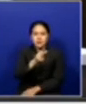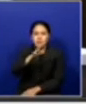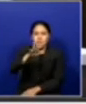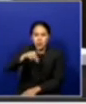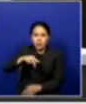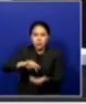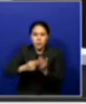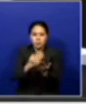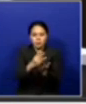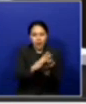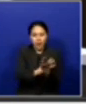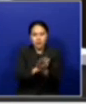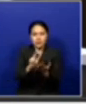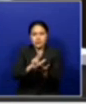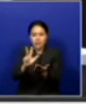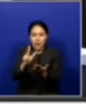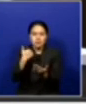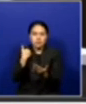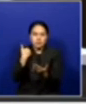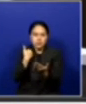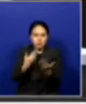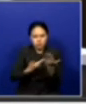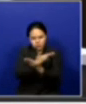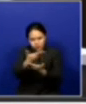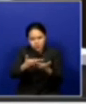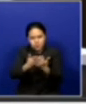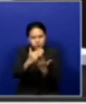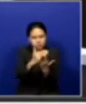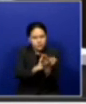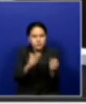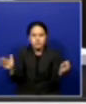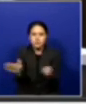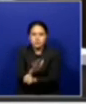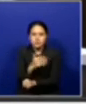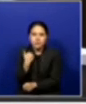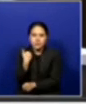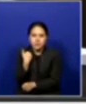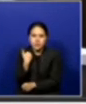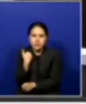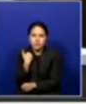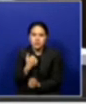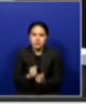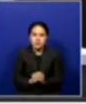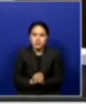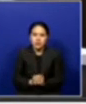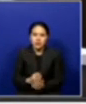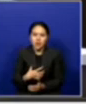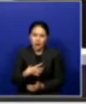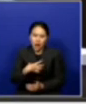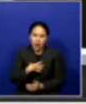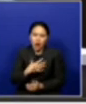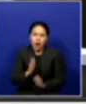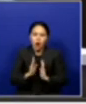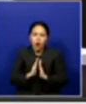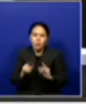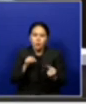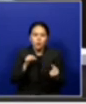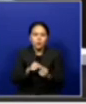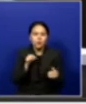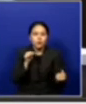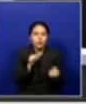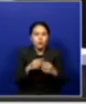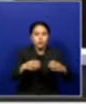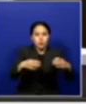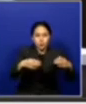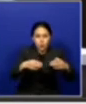วดนี่ผมขอบคุณท่านประธานวิปและฝ่ายรัฐบาลนะครับที่ยังเห็นหลักการสำคัญของฝ่ายนิ